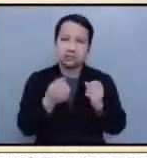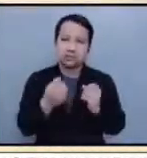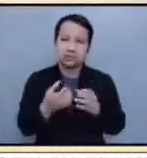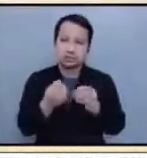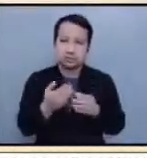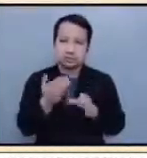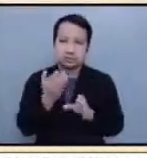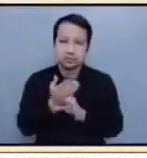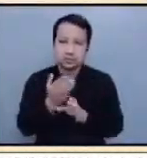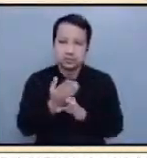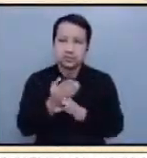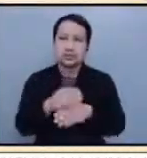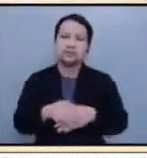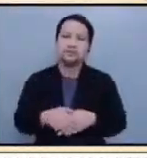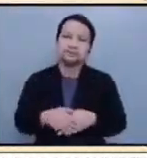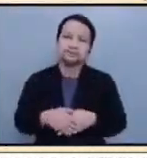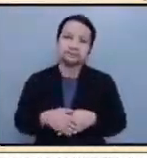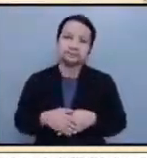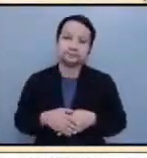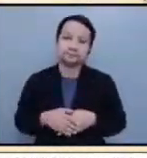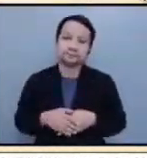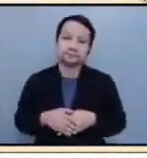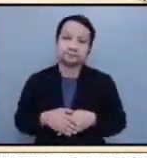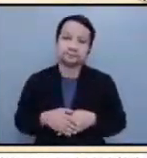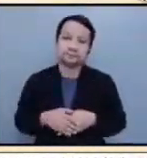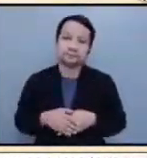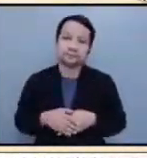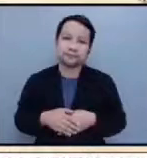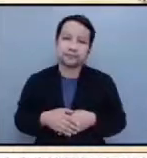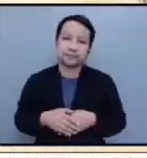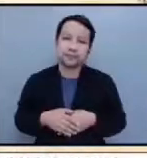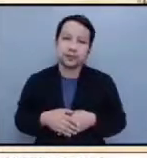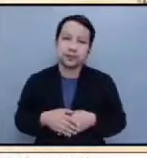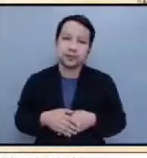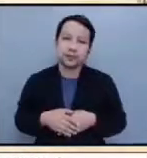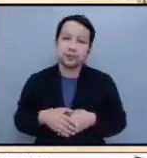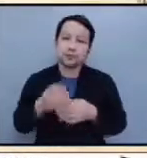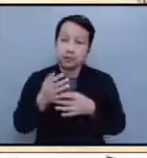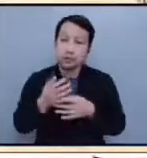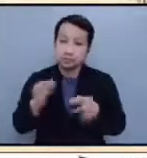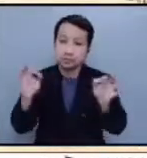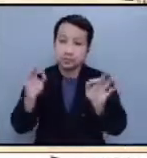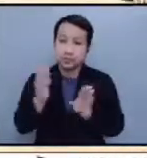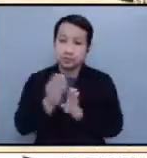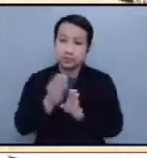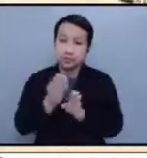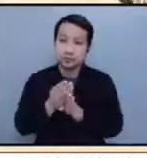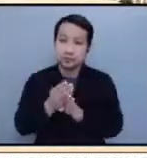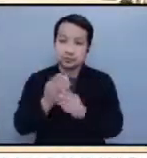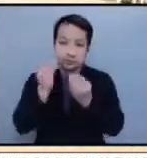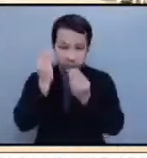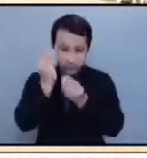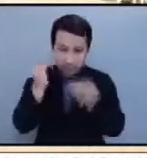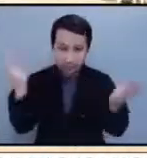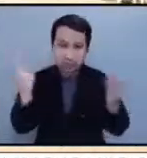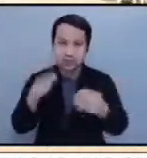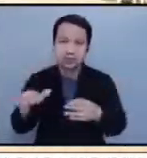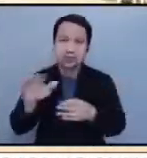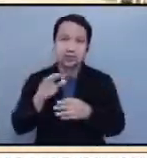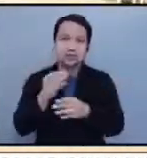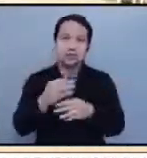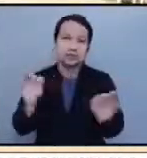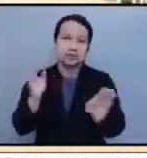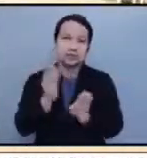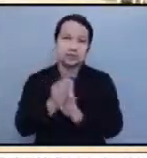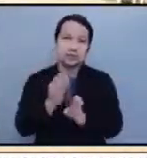pasahero. At yung magiging biyahe pa ng libreng sakay na ito, no, para sa impormasyon ng ating mga kabibe, ito